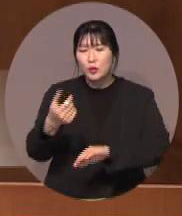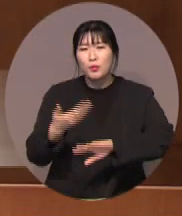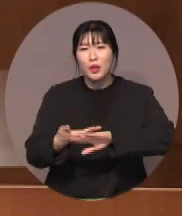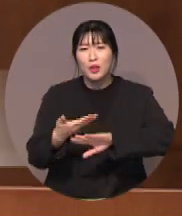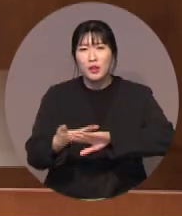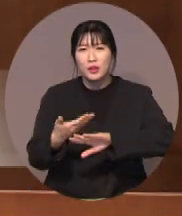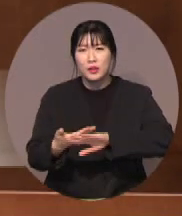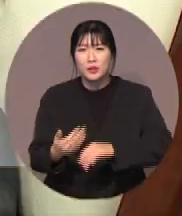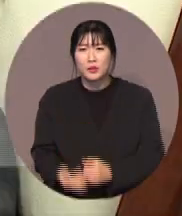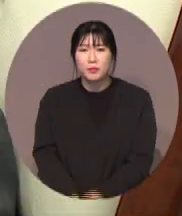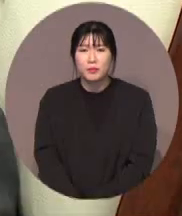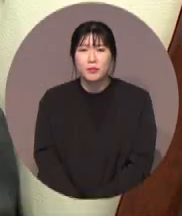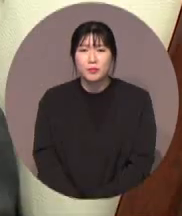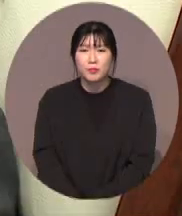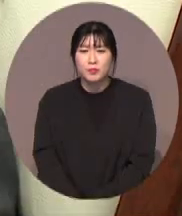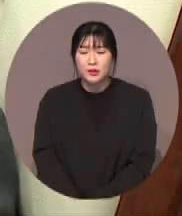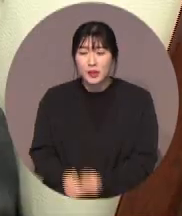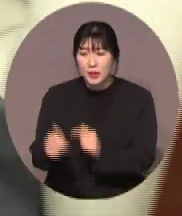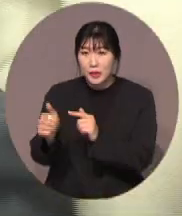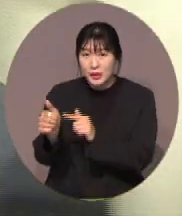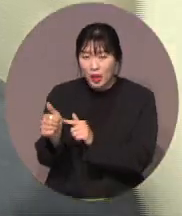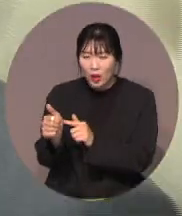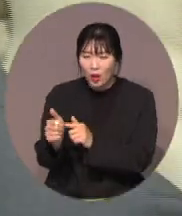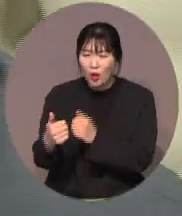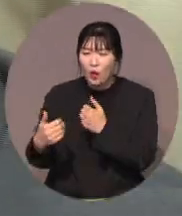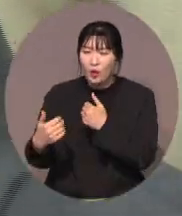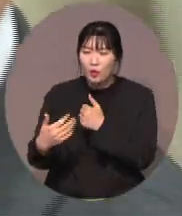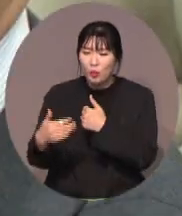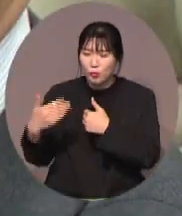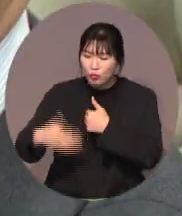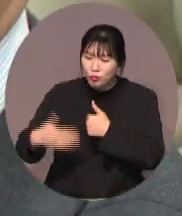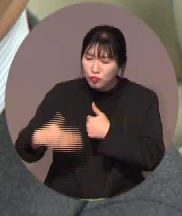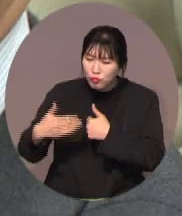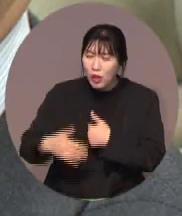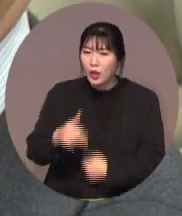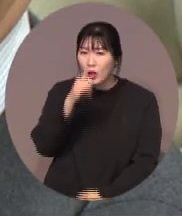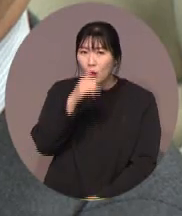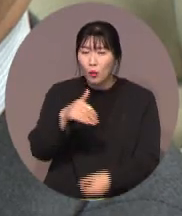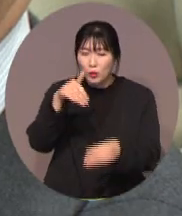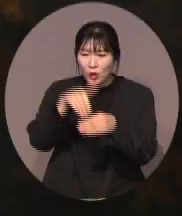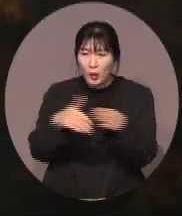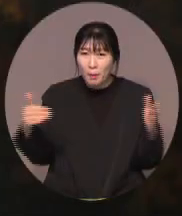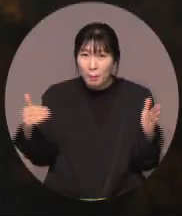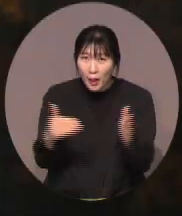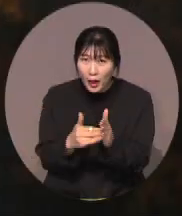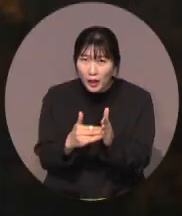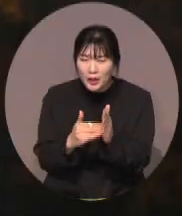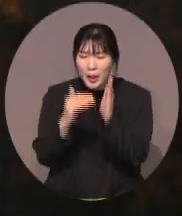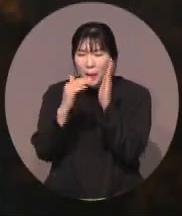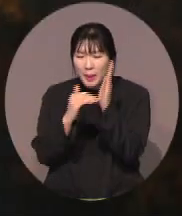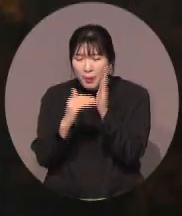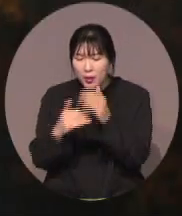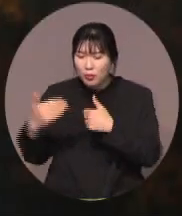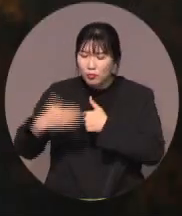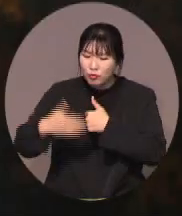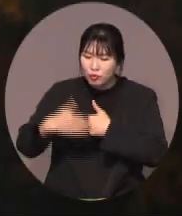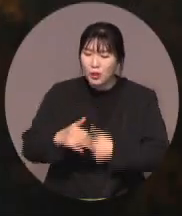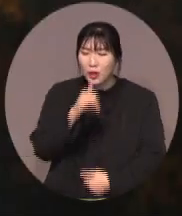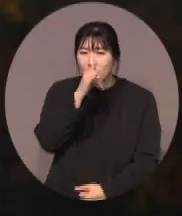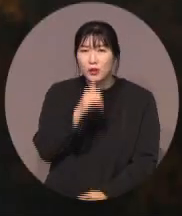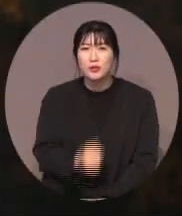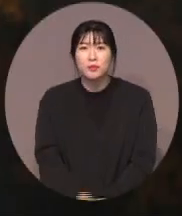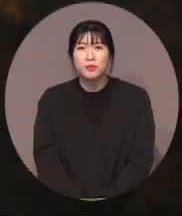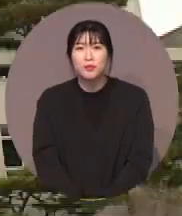사뭇 다릅니다. 서 구청장이 도와달라고 말하며 선거가 끝날 때까지 조용히 함구해달라고도